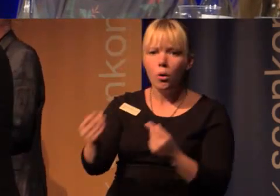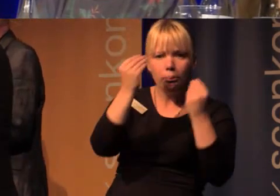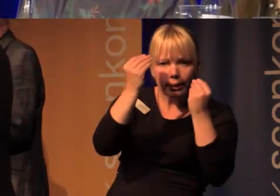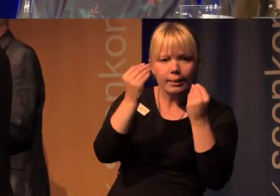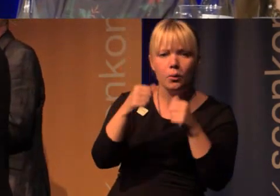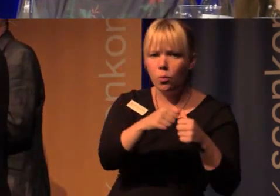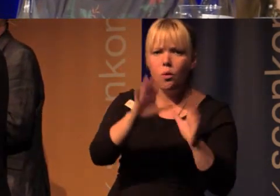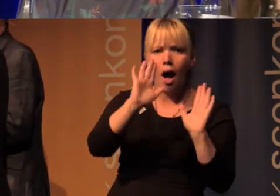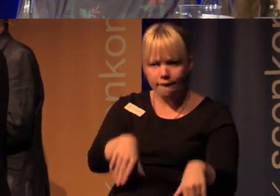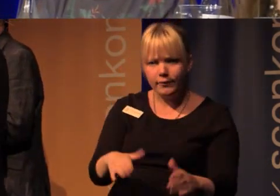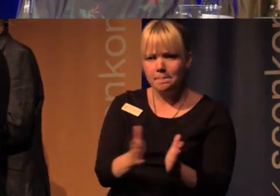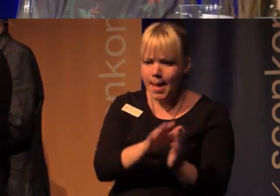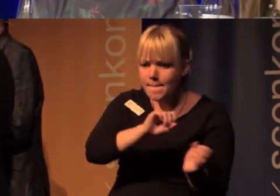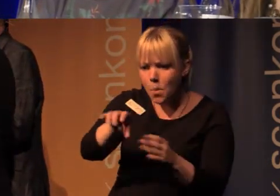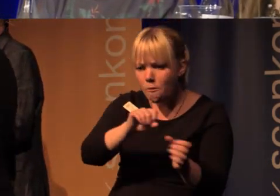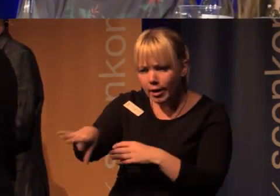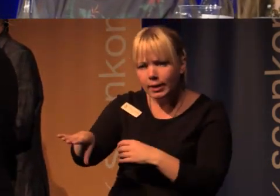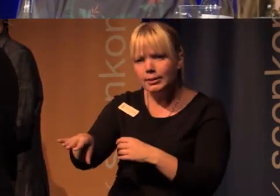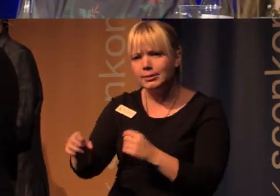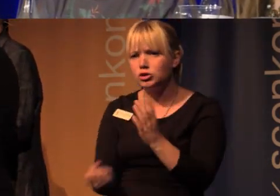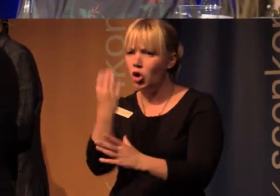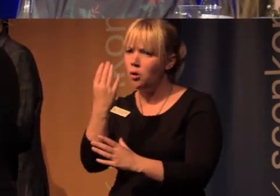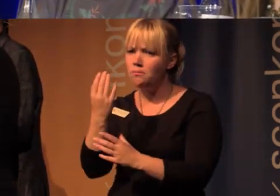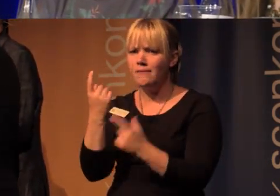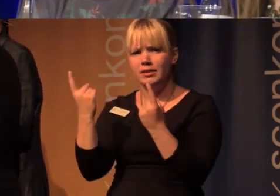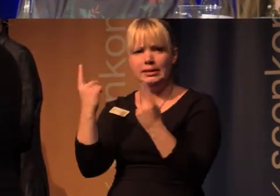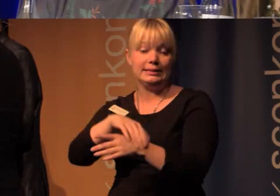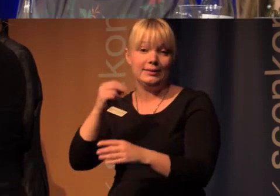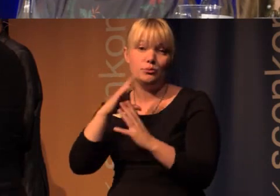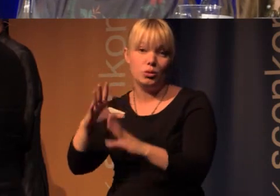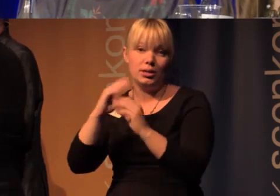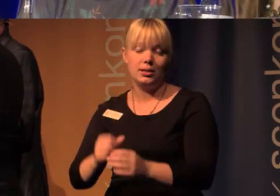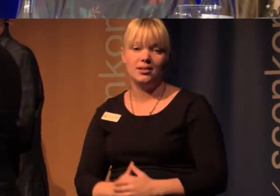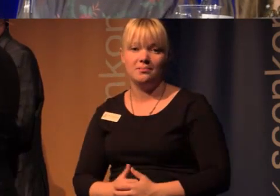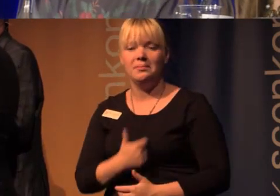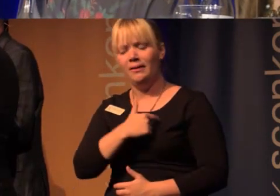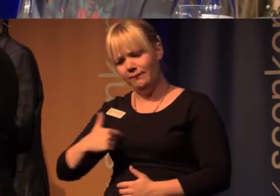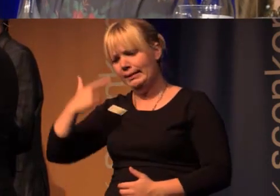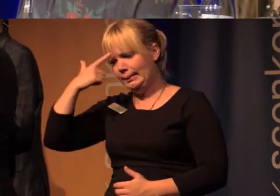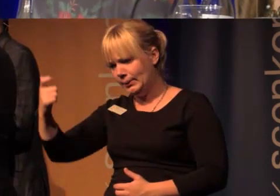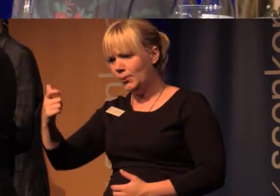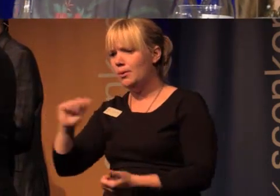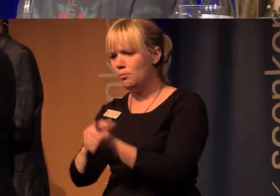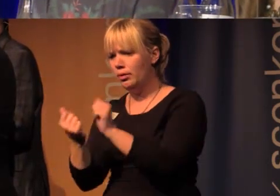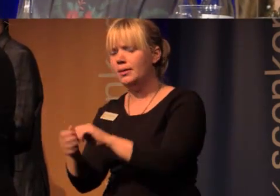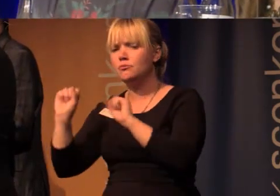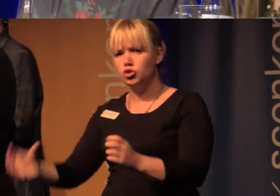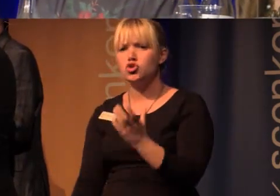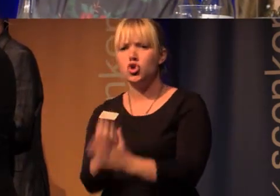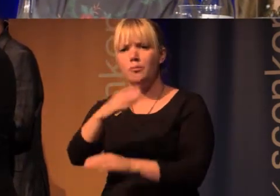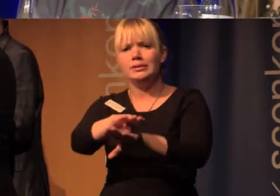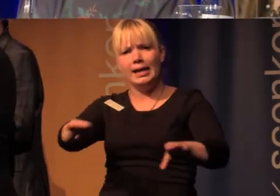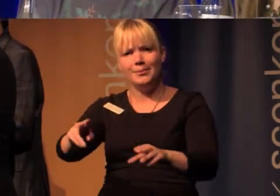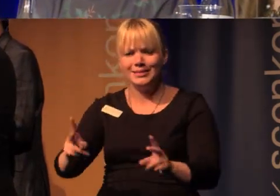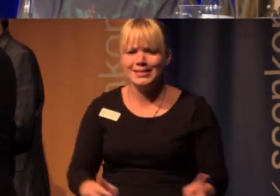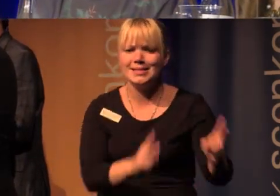folkbildningsorganisationer har också deltagit i det arbetet. Men vi tror generellt att politikens viktigaste uppgift är att skapa jämlika förutsättningar för barn och